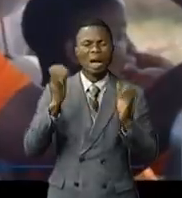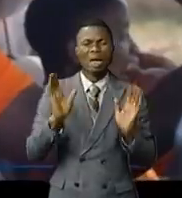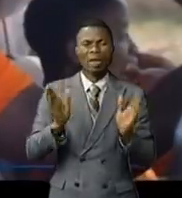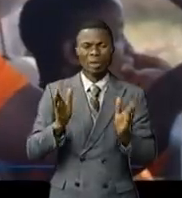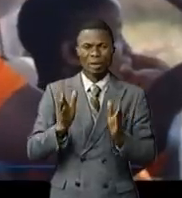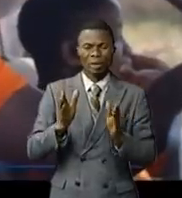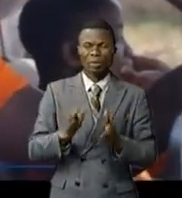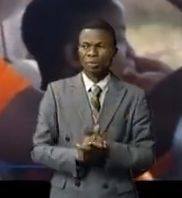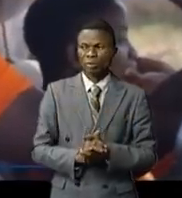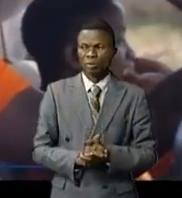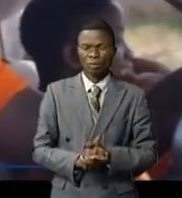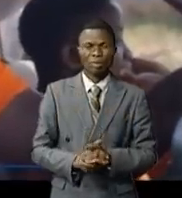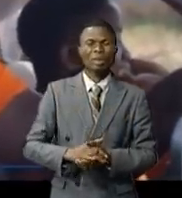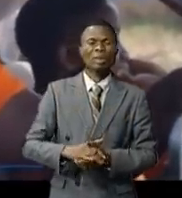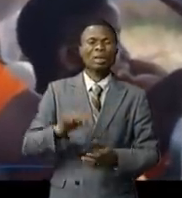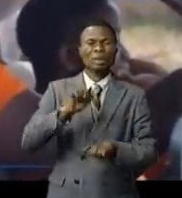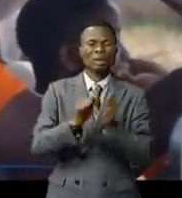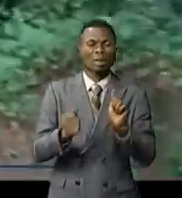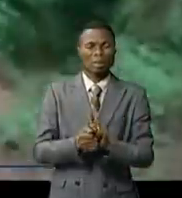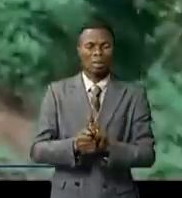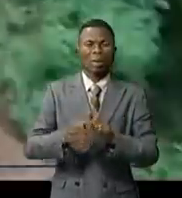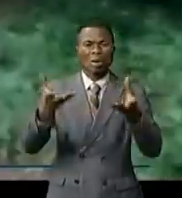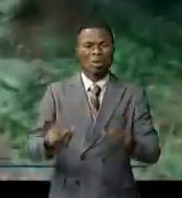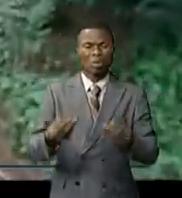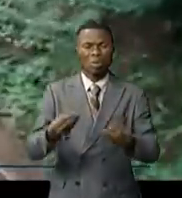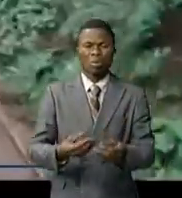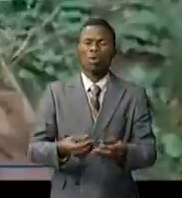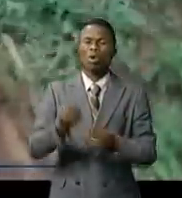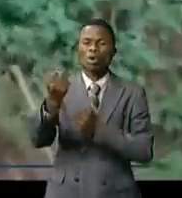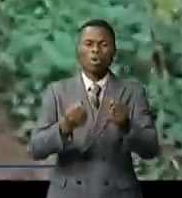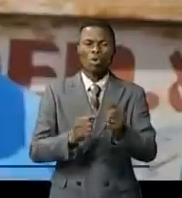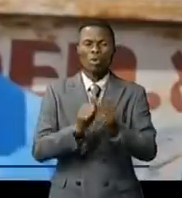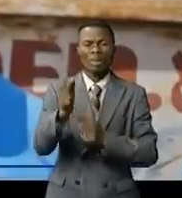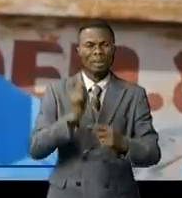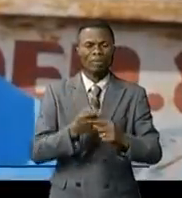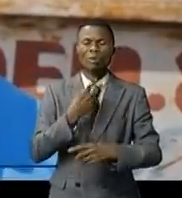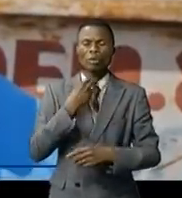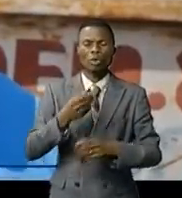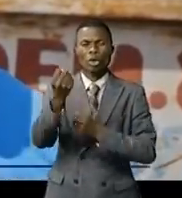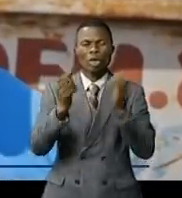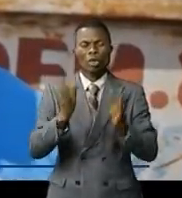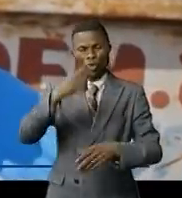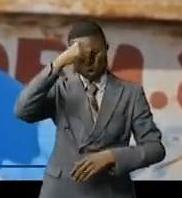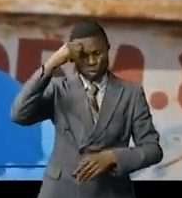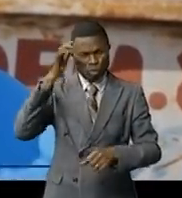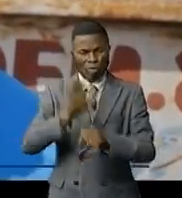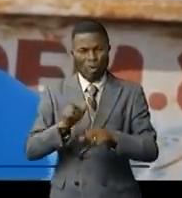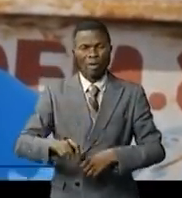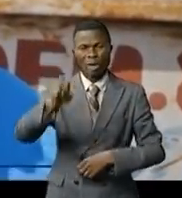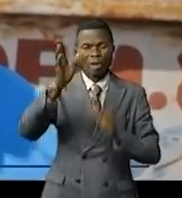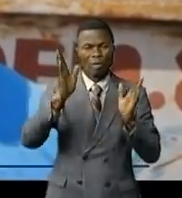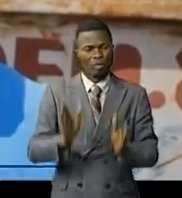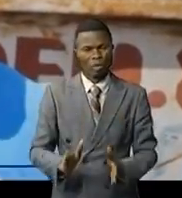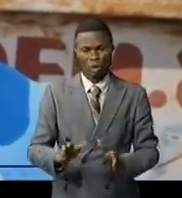La boue et les innombrables bourbiers bloquent les camions. Les chauffeurs souffrent avec les passagers, car ce n'est